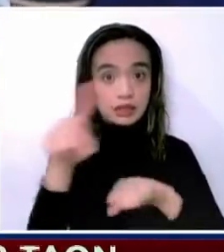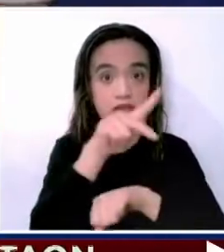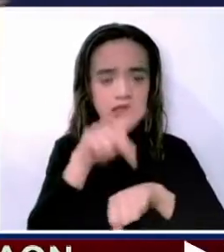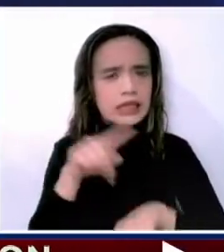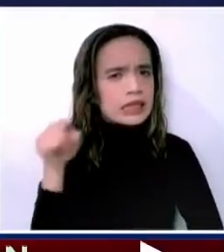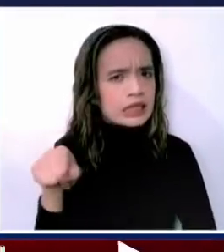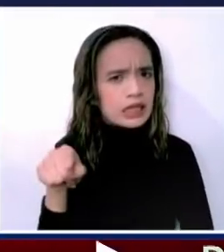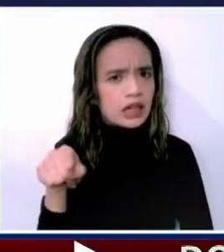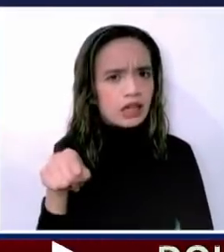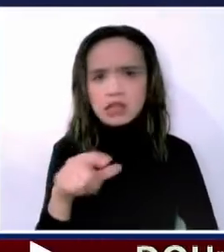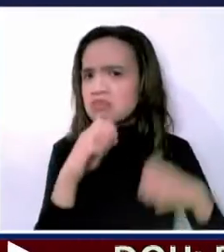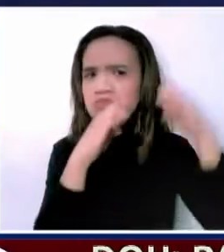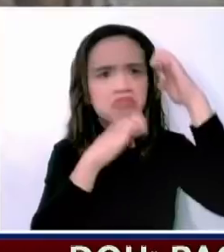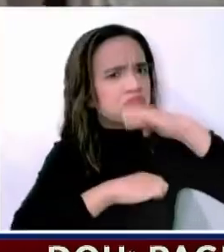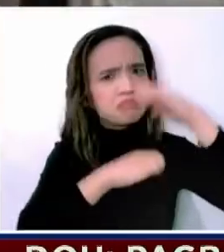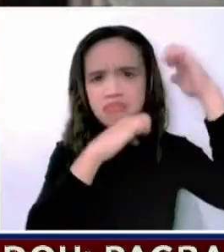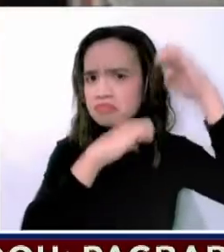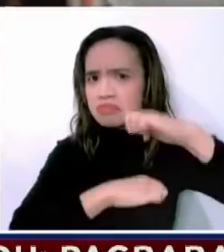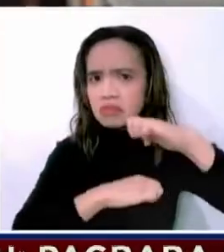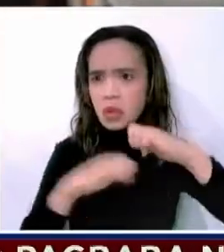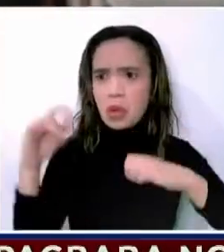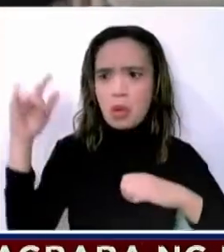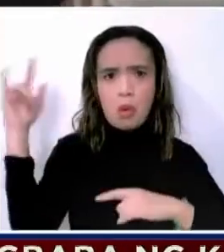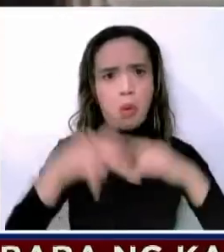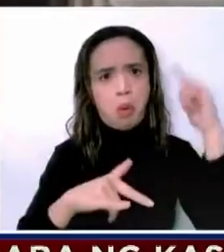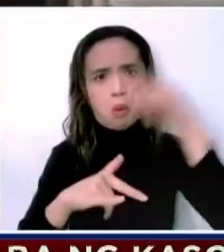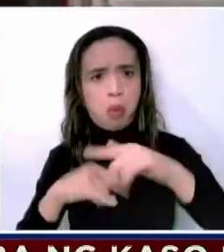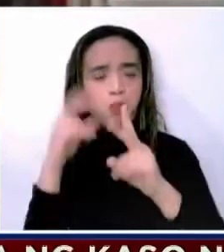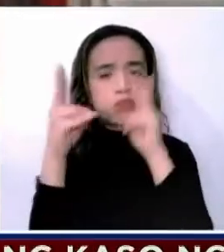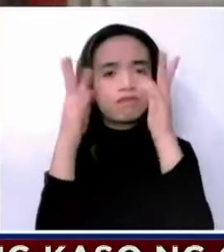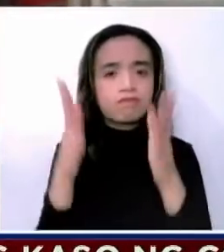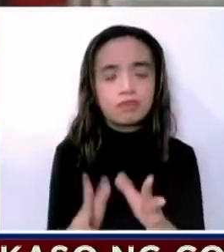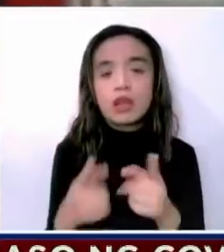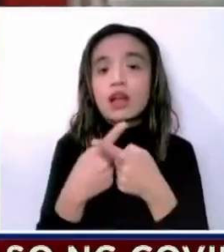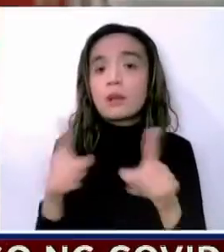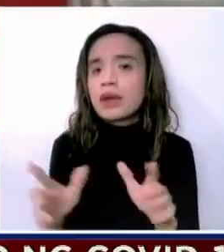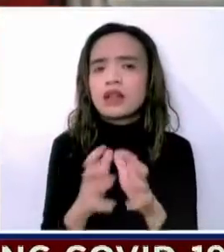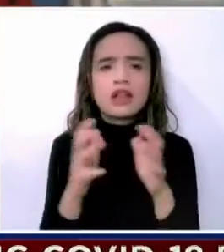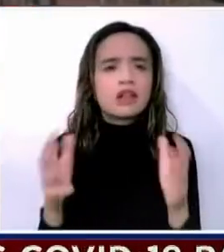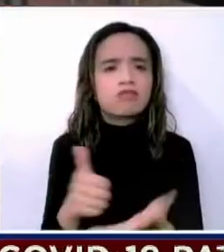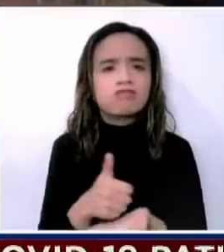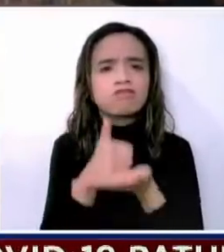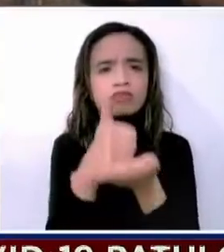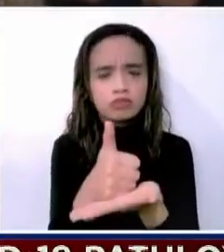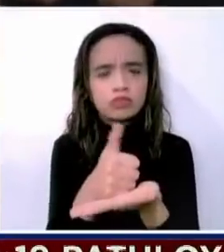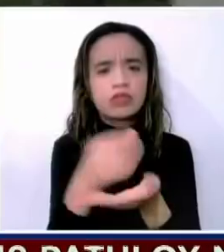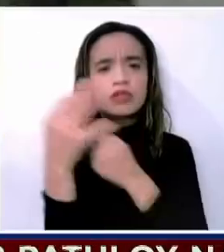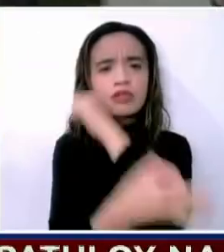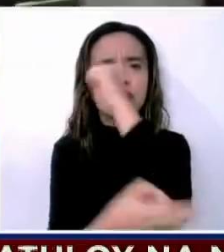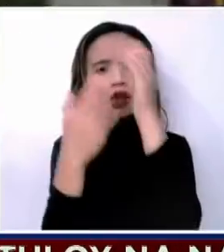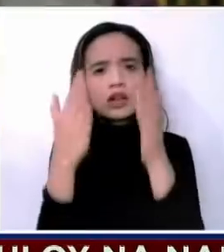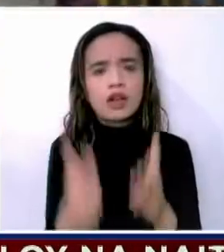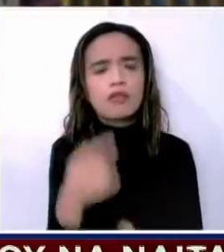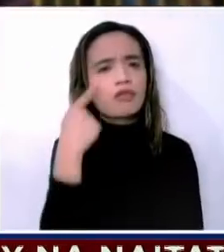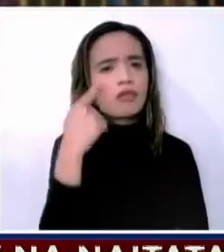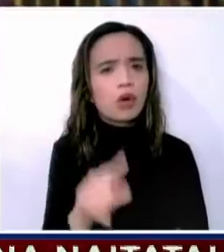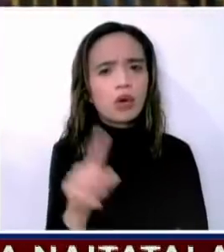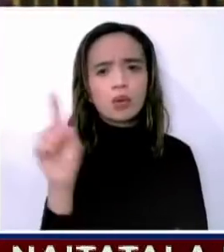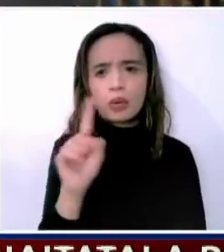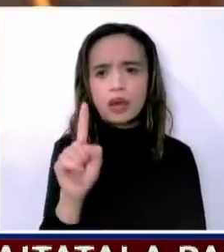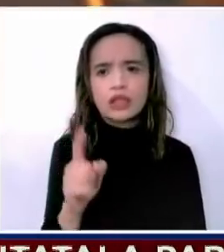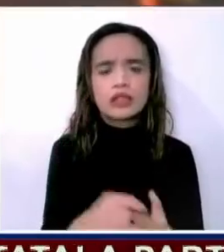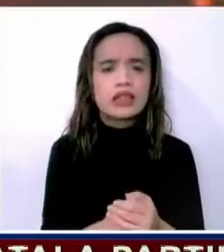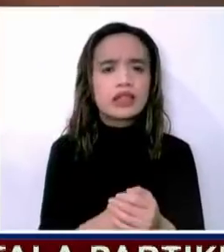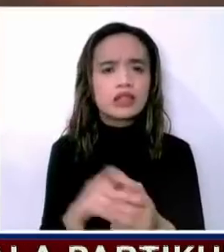bubuhos agad ang mga turista. Pero malaking tulong ang mga pagdating ng mga foreigners para sa industriyang nilugmok ng